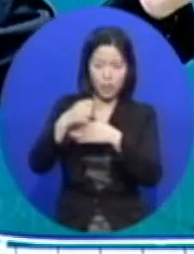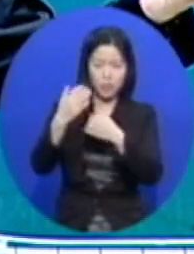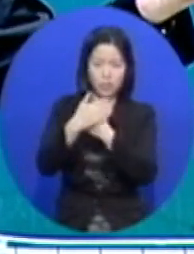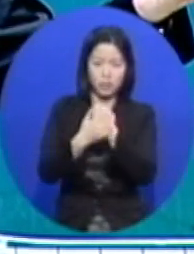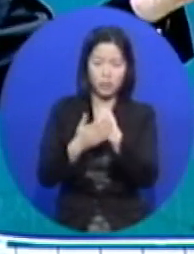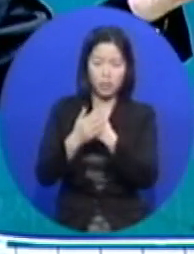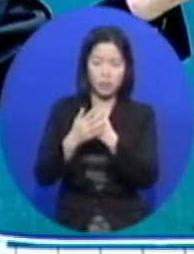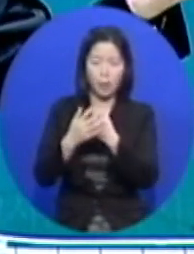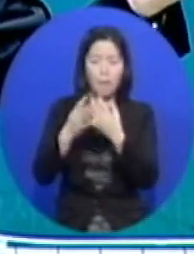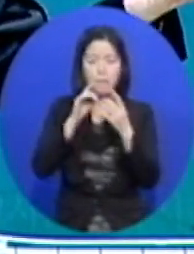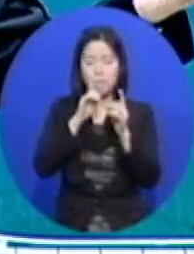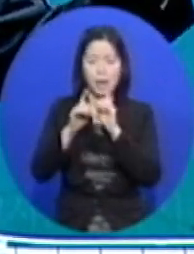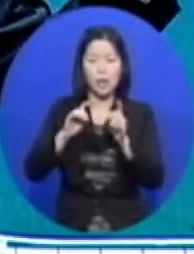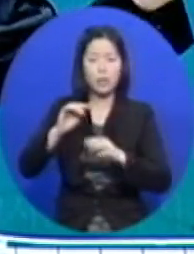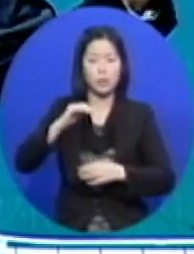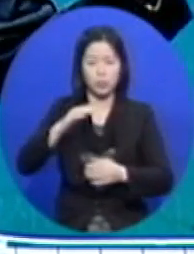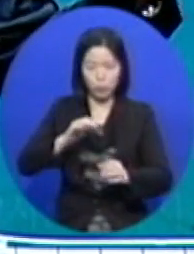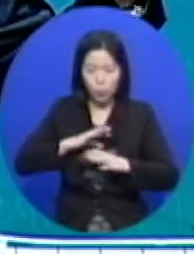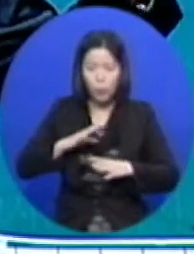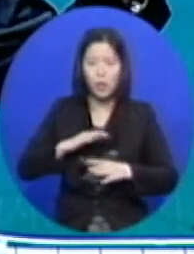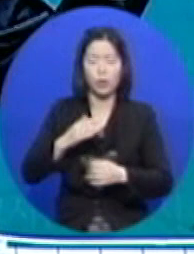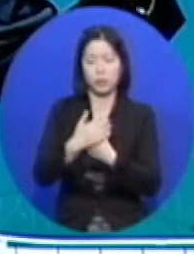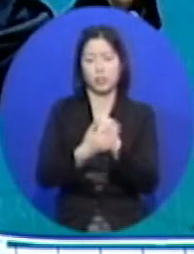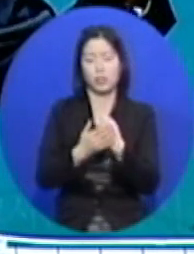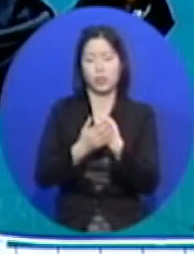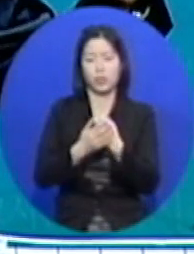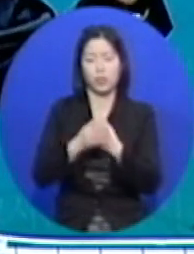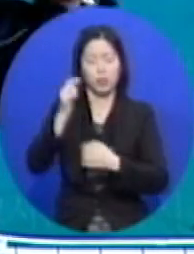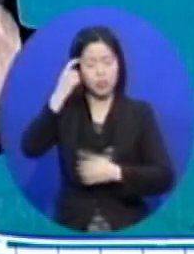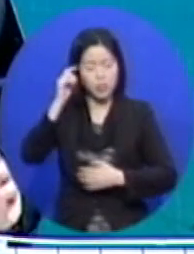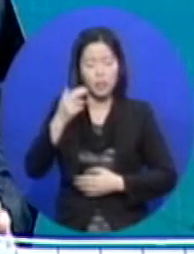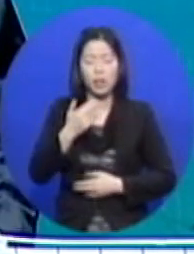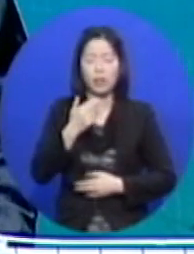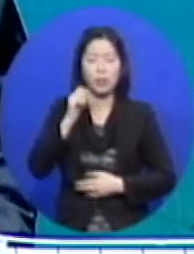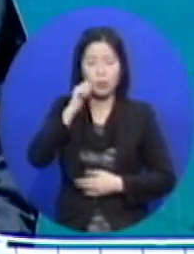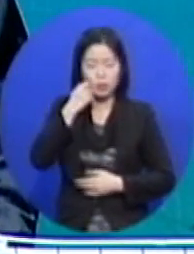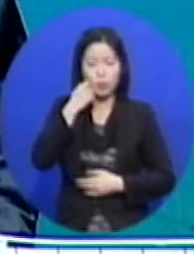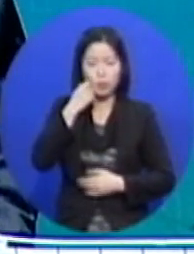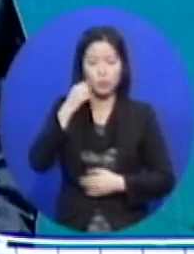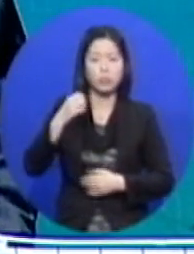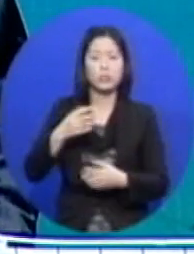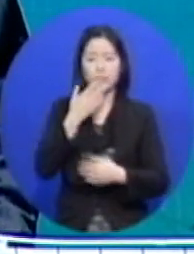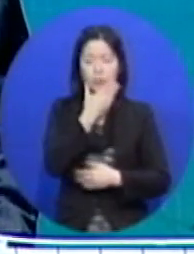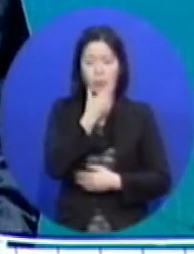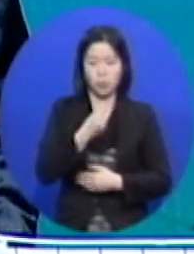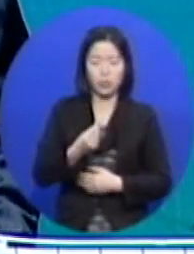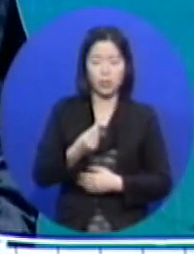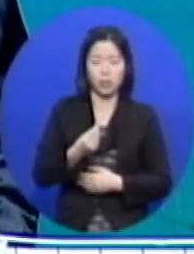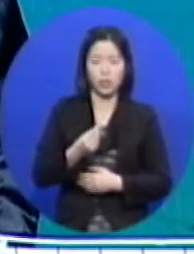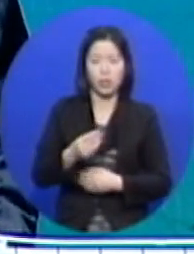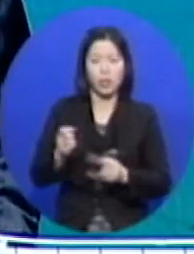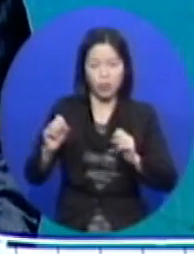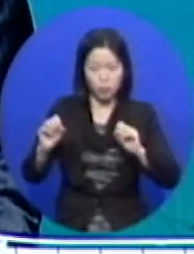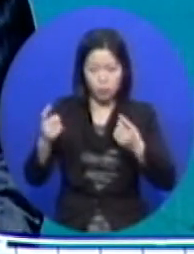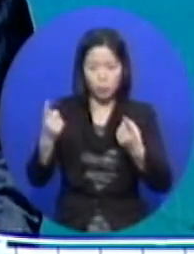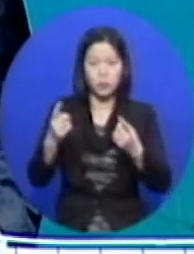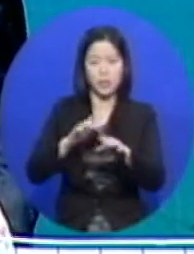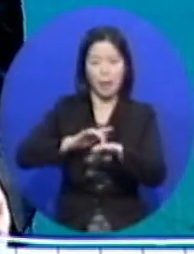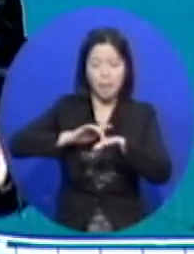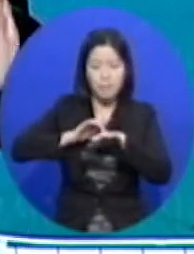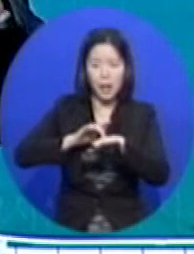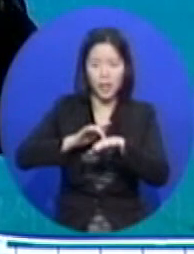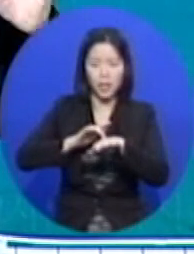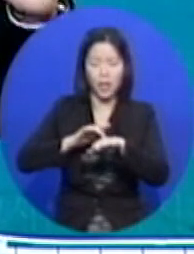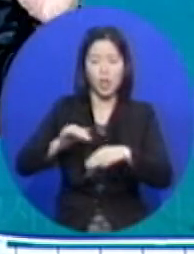놀라울 은혜요 정말 상상할 수도 없는 축복 이에요 그러나 동시에 마귀가 우리에게 역사 하는